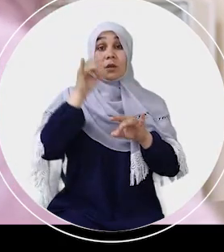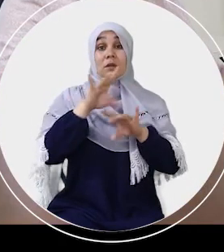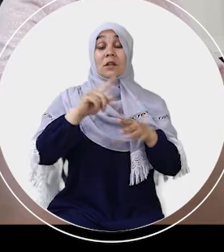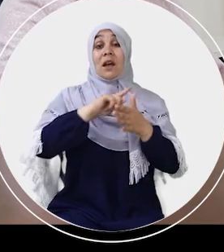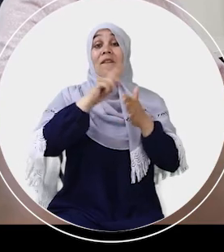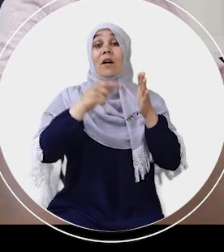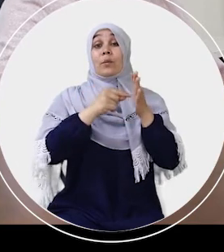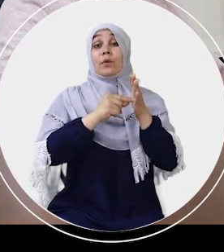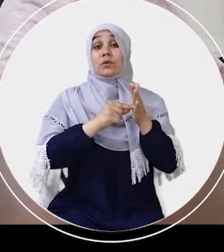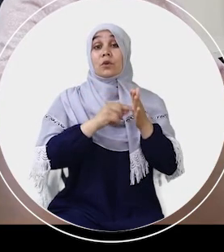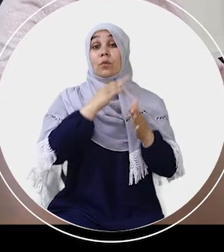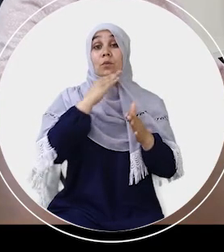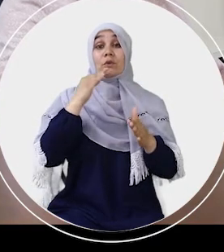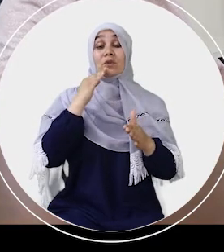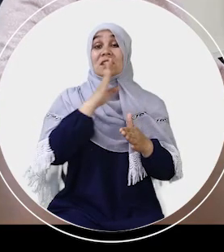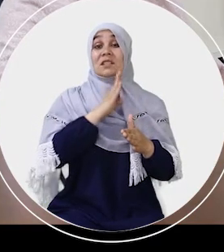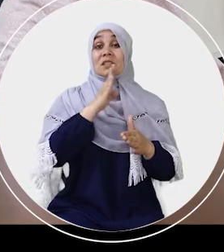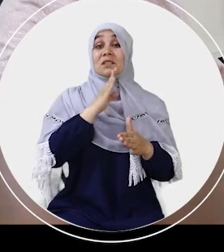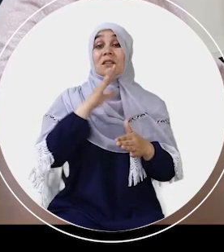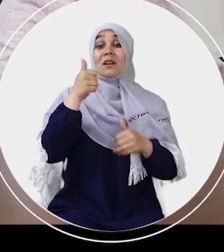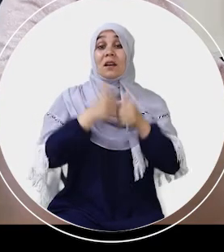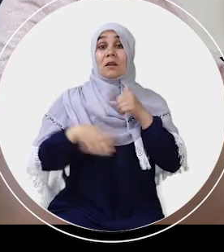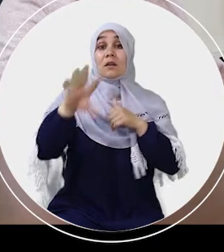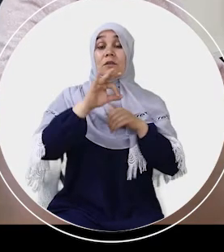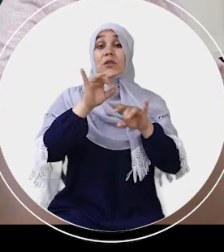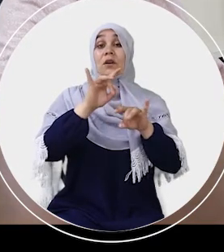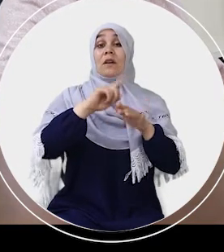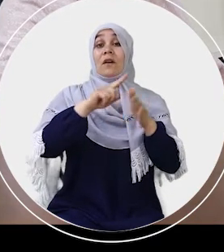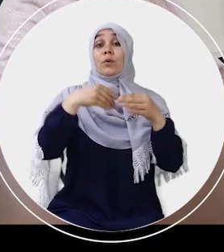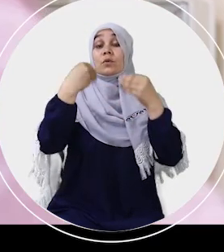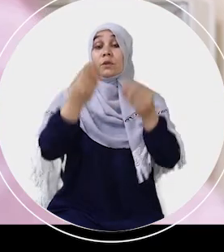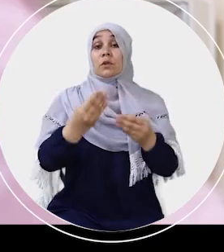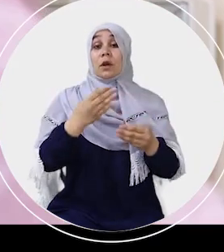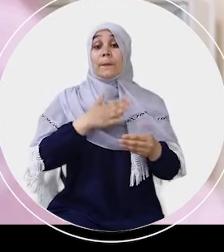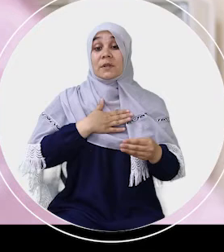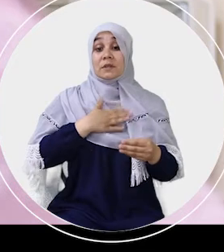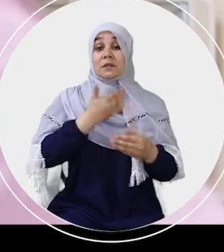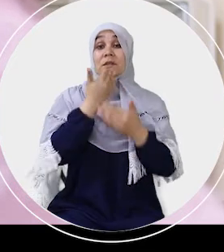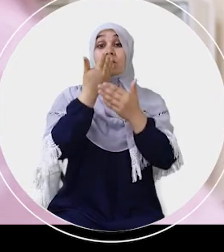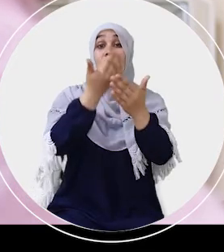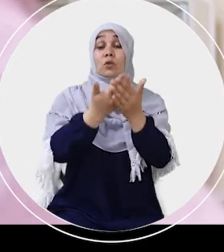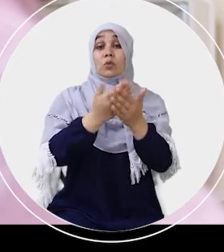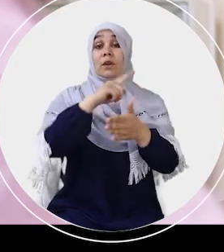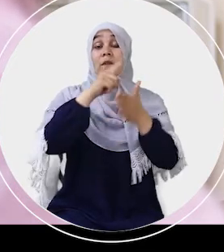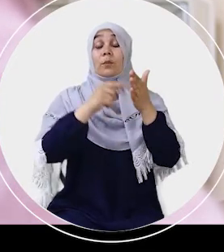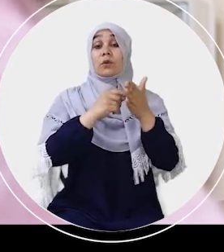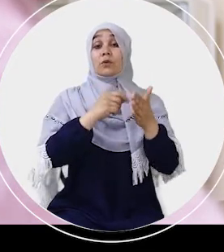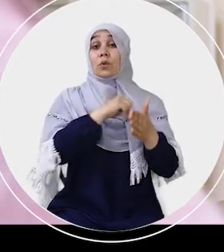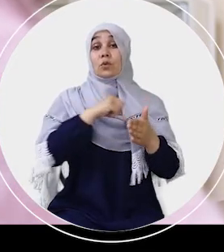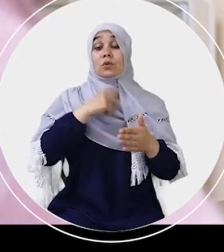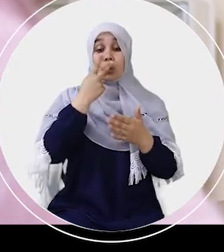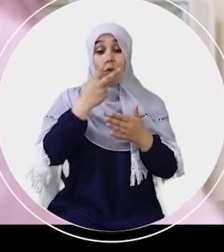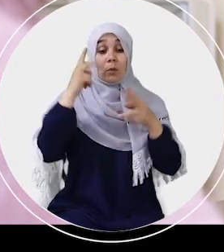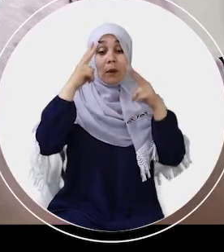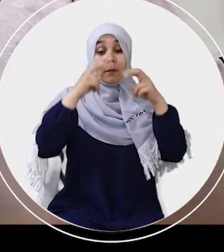savollarimizga ayollarimiz anonim tarzda javob berishgan. Sizdan so'ramoqchi bo'lgan savolim. Bu savollarni o'zingiz ko'rib,